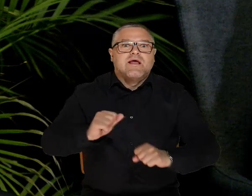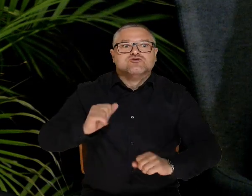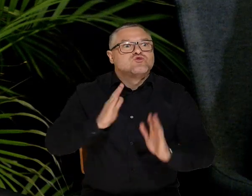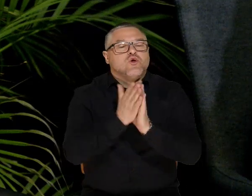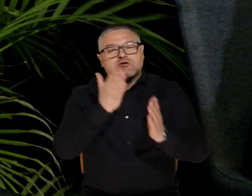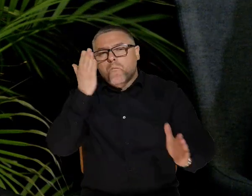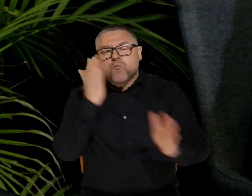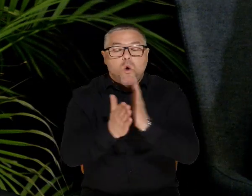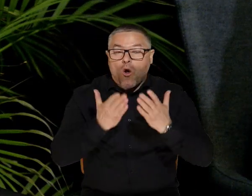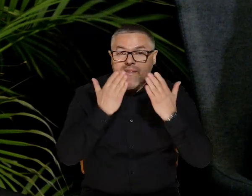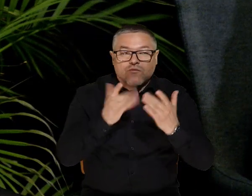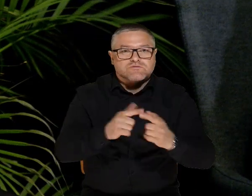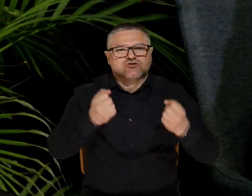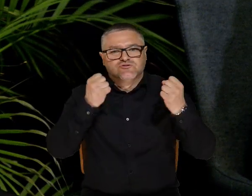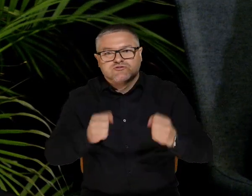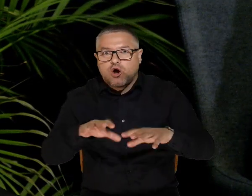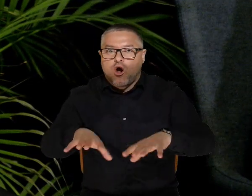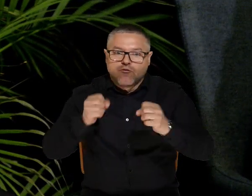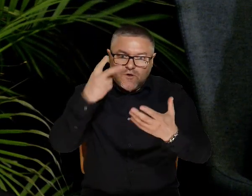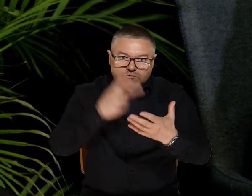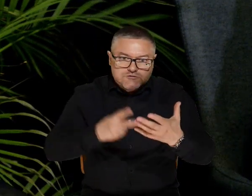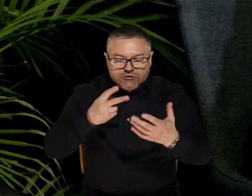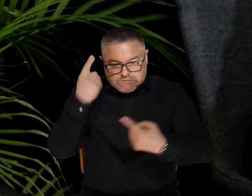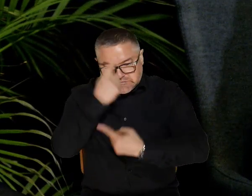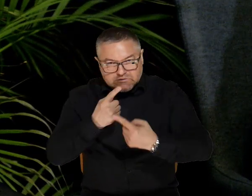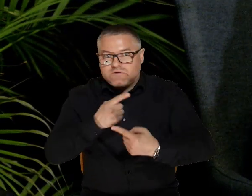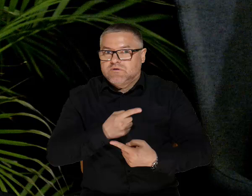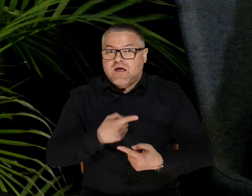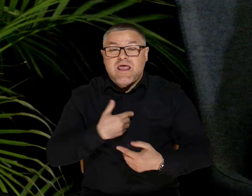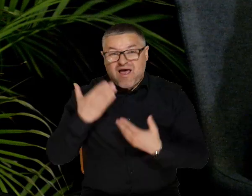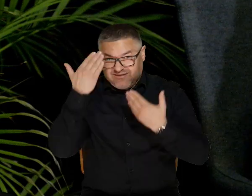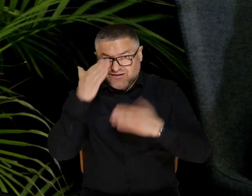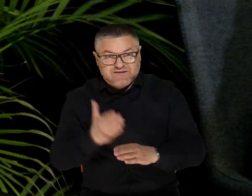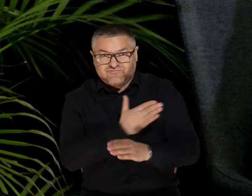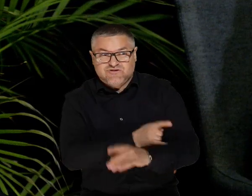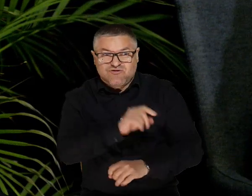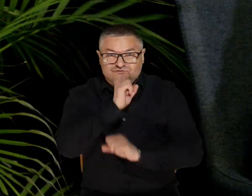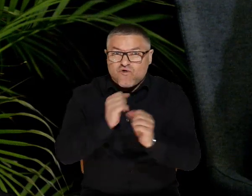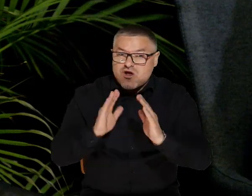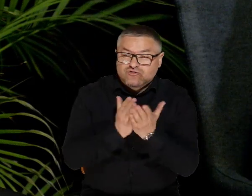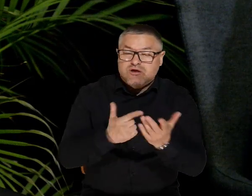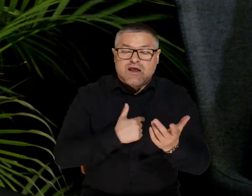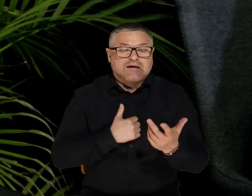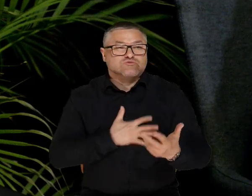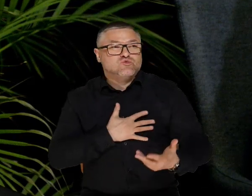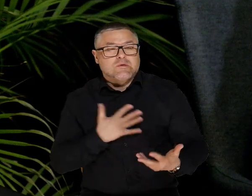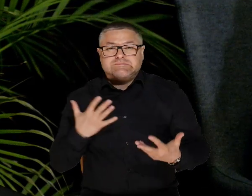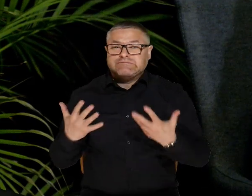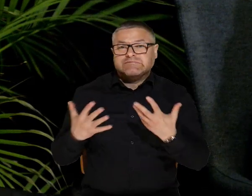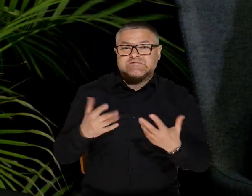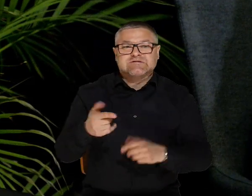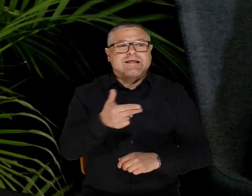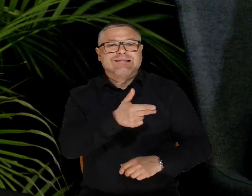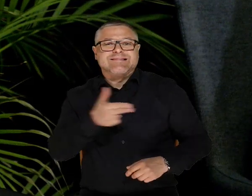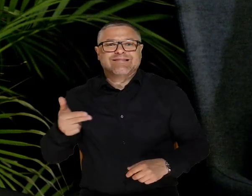naukowa, która jest w ogóle ciężka w odbiorze. Więc takich książek ja nie znałam wtedy. W związku z tym miałam takie wrażenie, że to jest jakiś